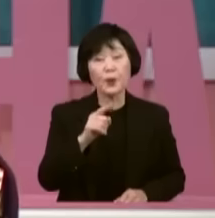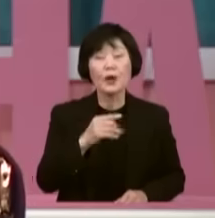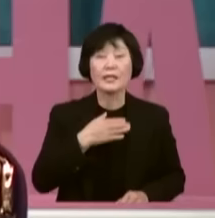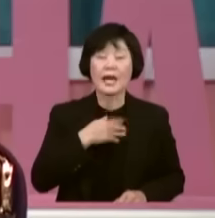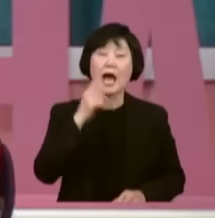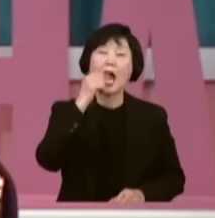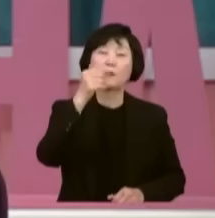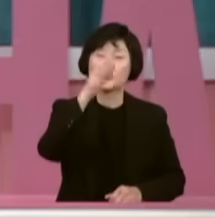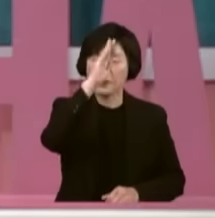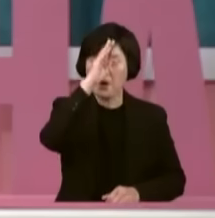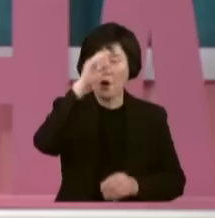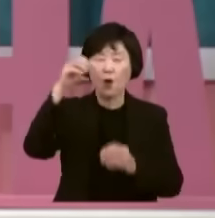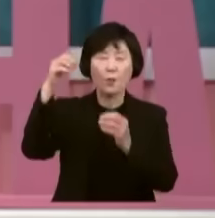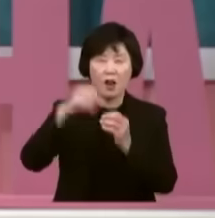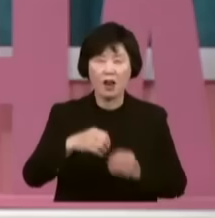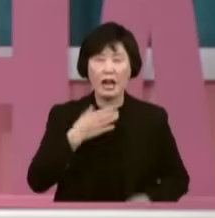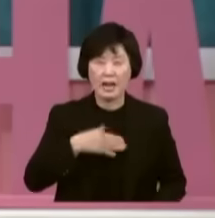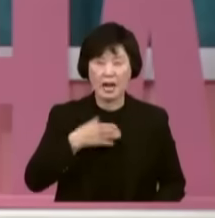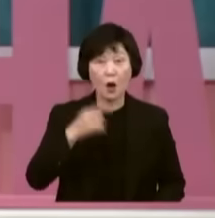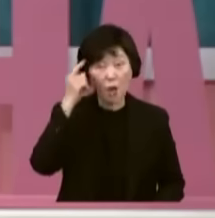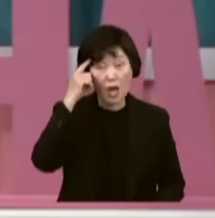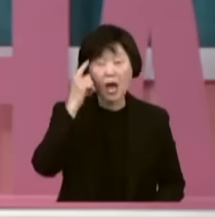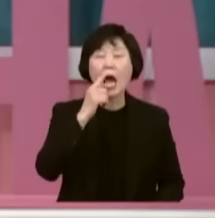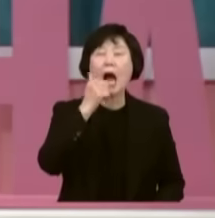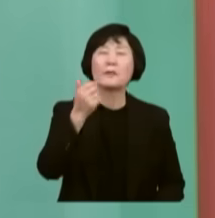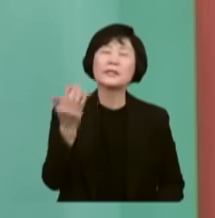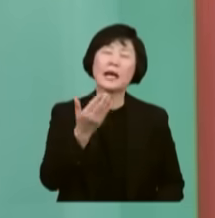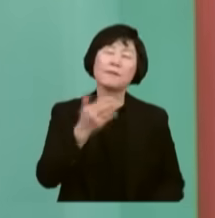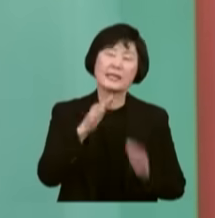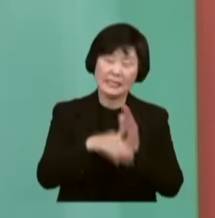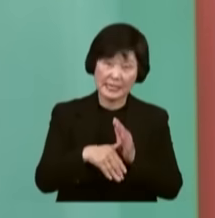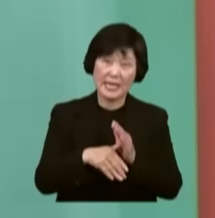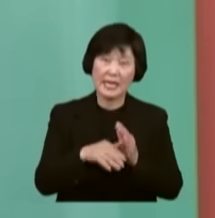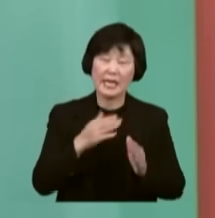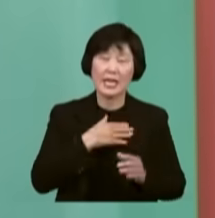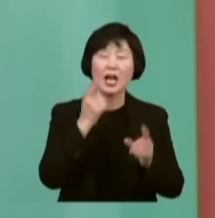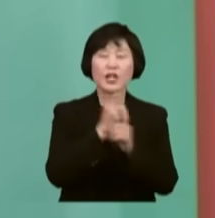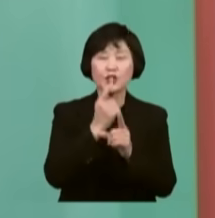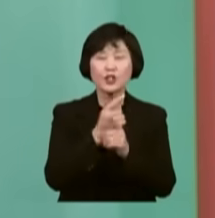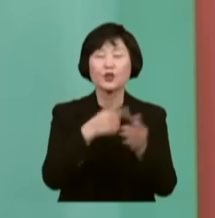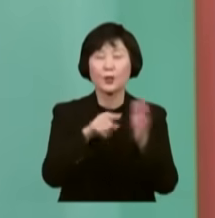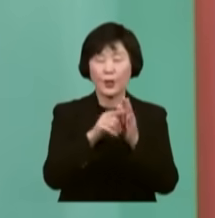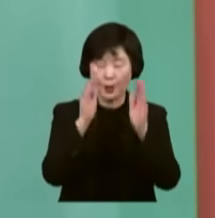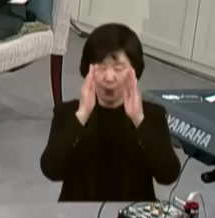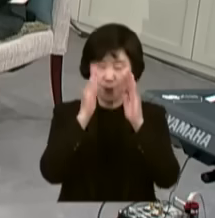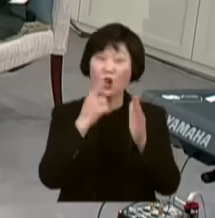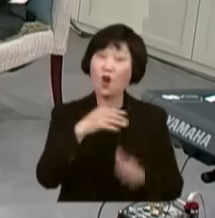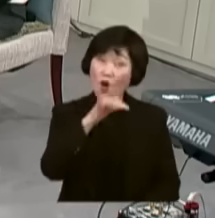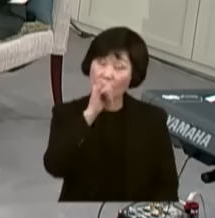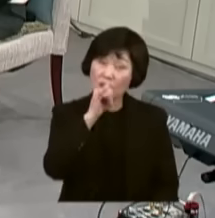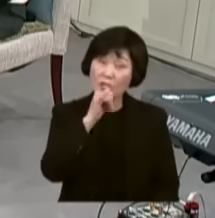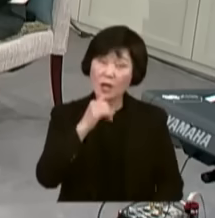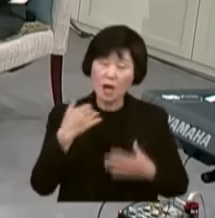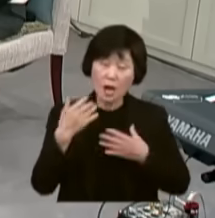심근경색인 걸 아는 거야. 왜? 공부를 했잖아. 그러니까. 아버지가 심근경색도 어떤 통증이 있고 어떤 느낌이 있고 온몸이 땀으로